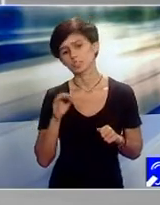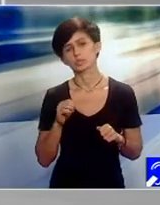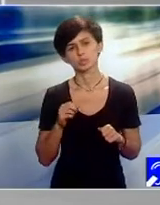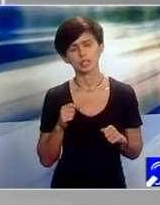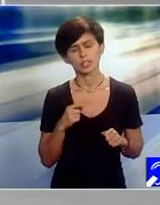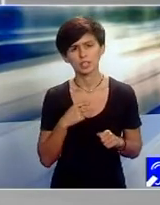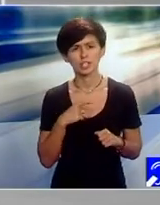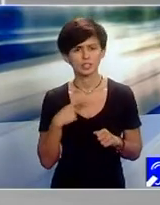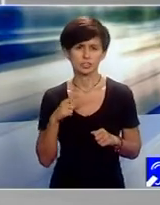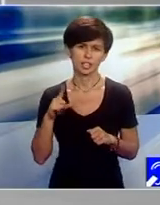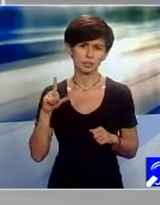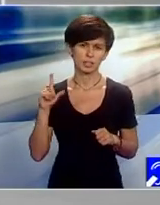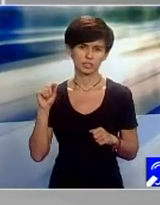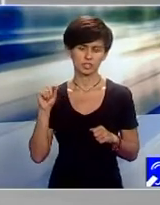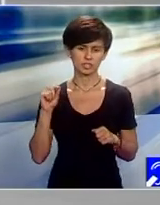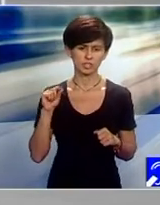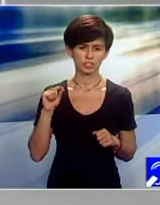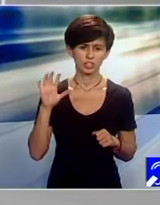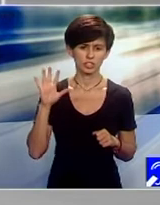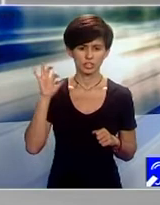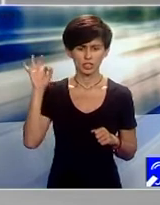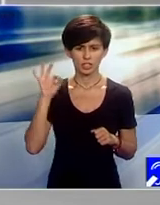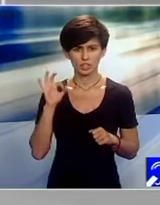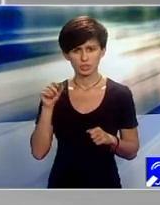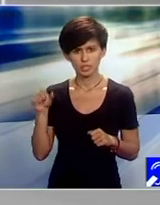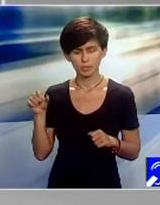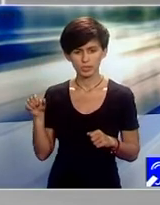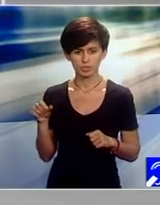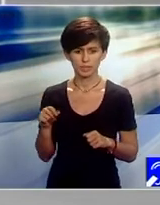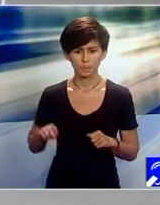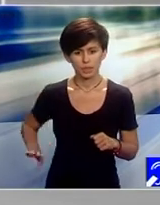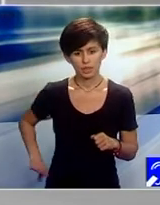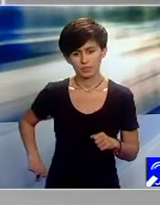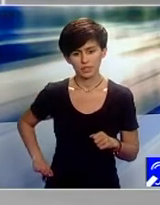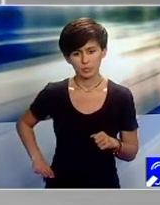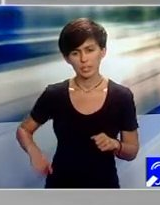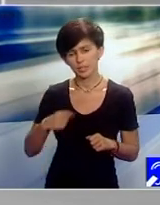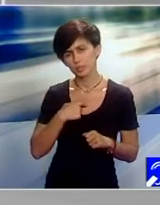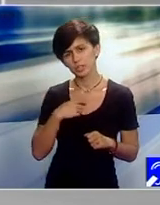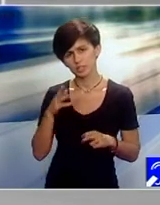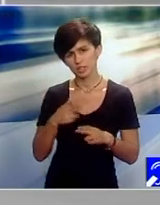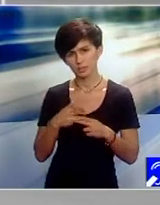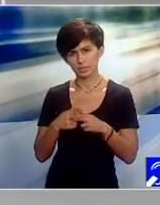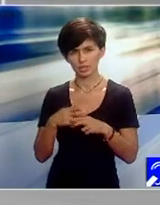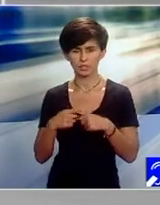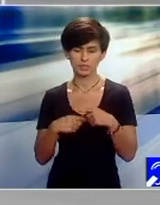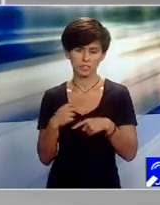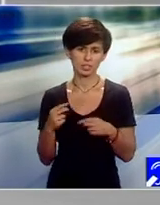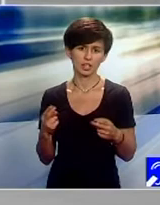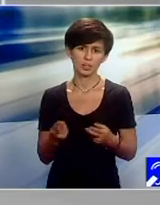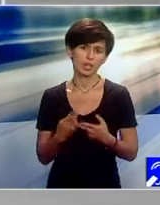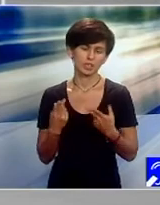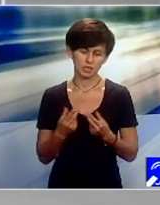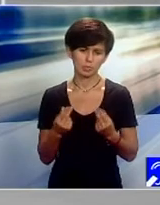mai fi ca și factor de risc genul. Femeile sunt mult mai predispuse decât bărbații, dar nu sunt studii care să